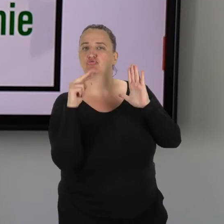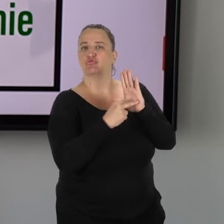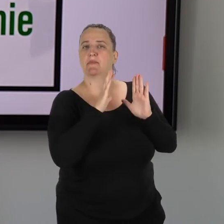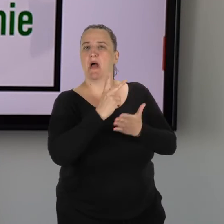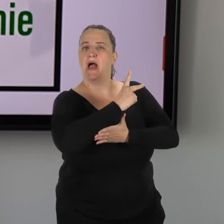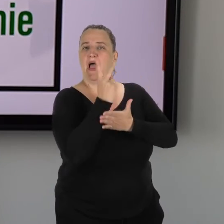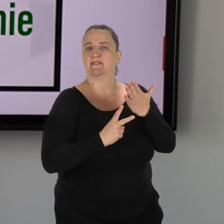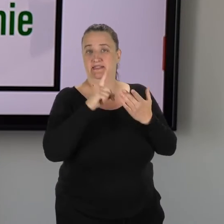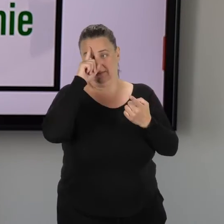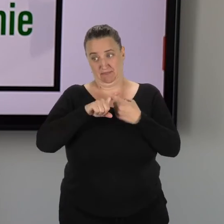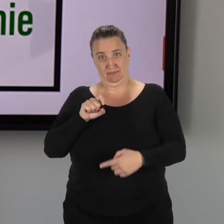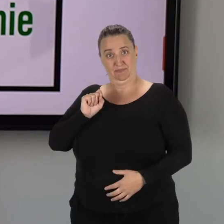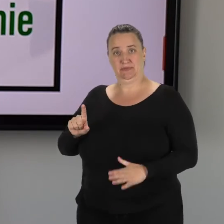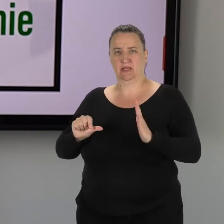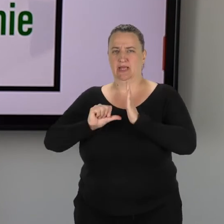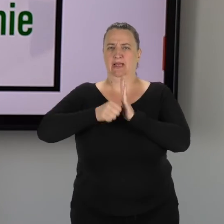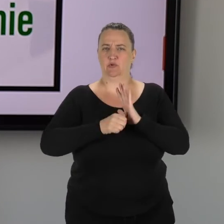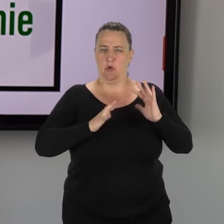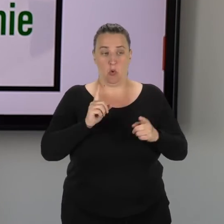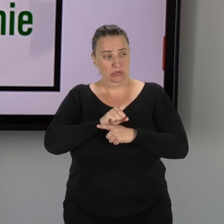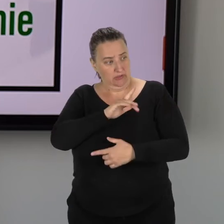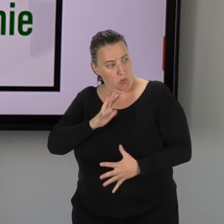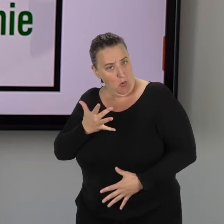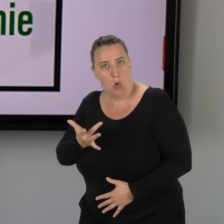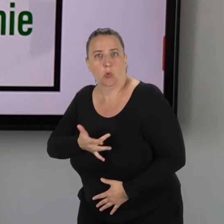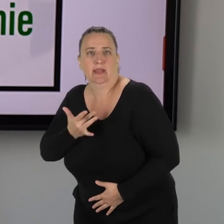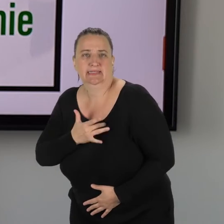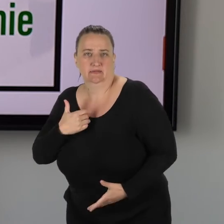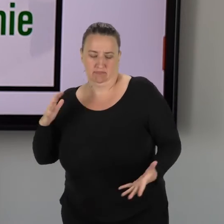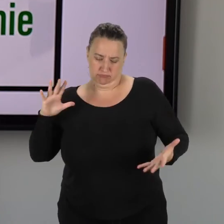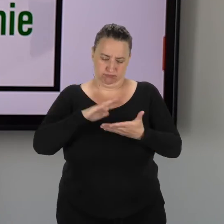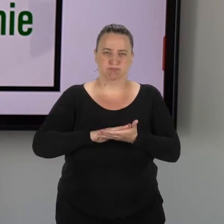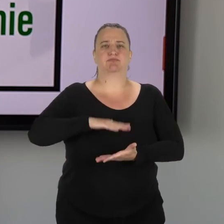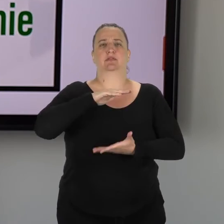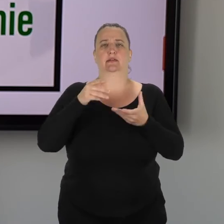proposerons en début d'année la charte graphique de cette identité de branche et sa charte